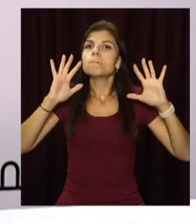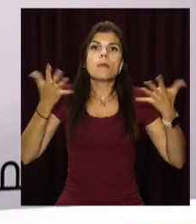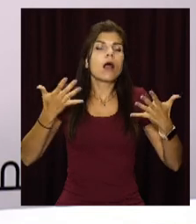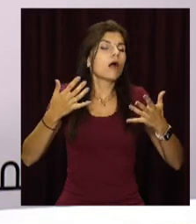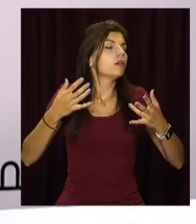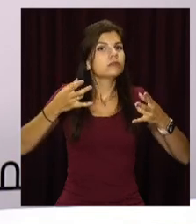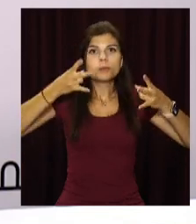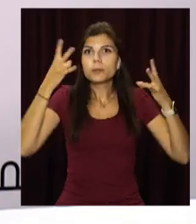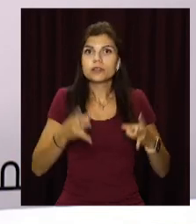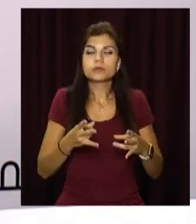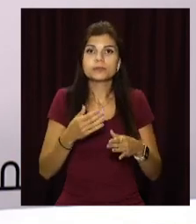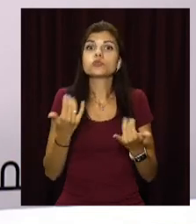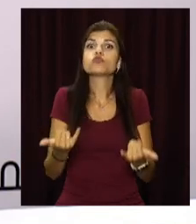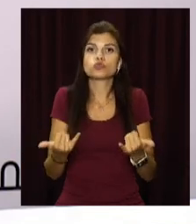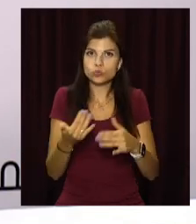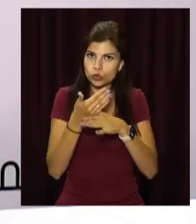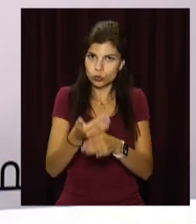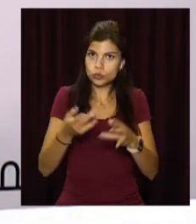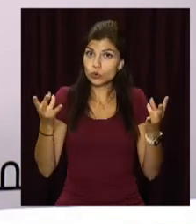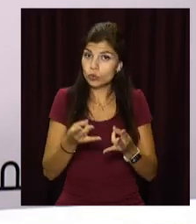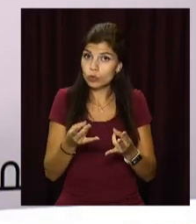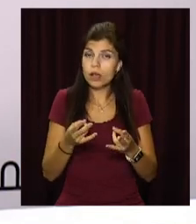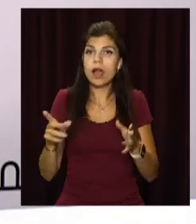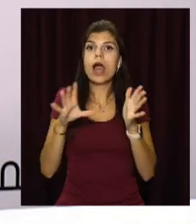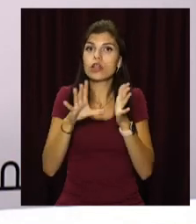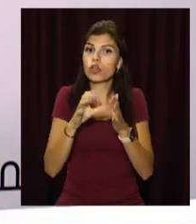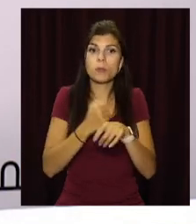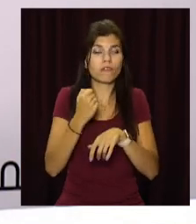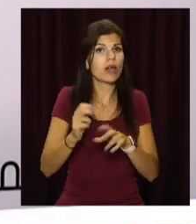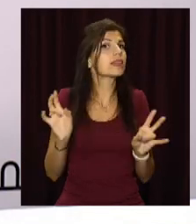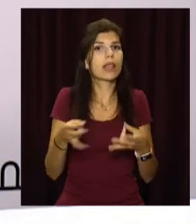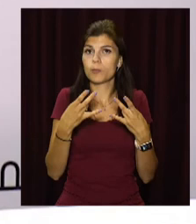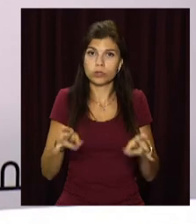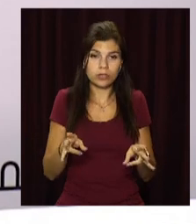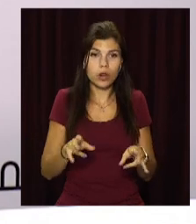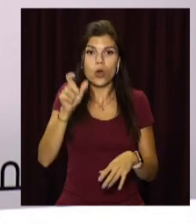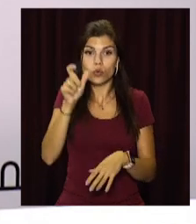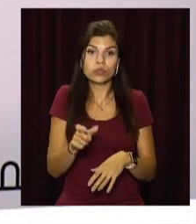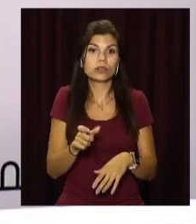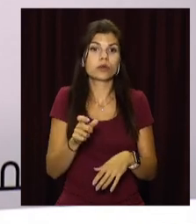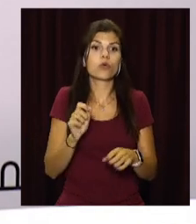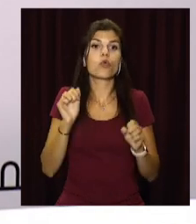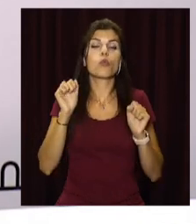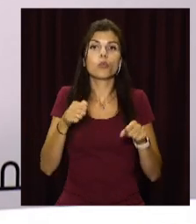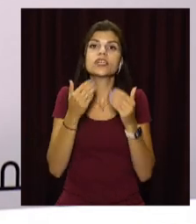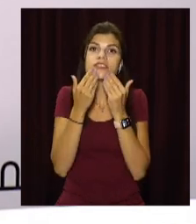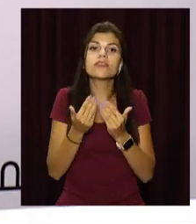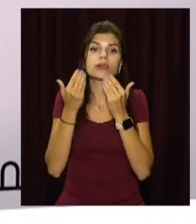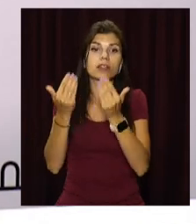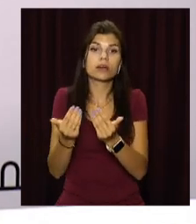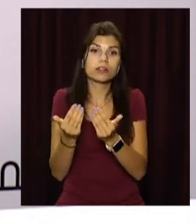потребує невідкладної допомоги, електронне направлення не потрібно. Людина тоді